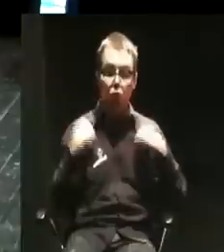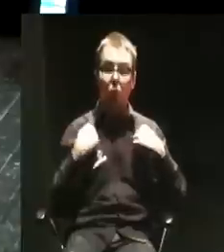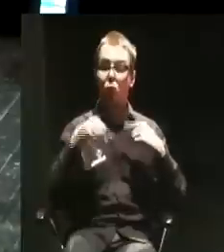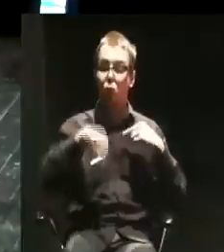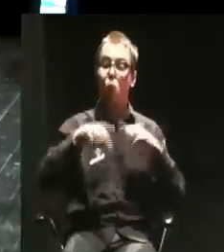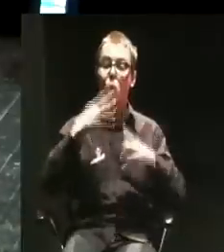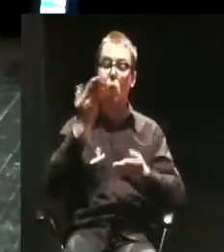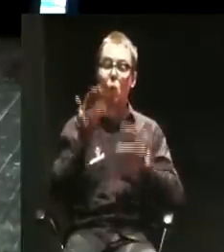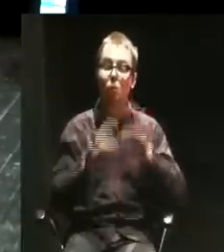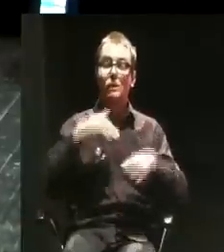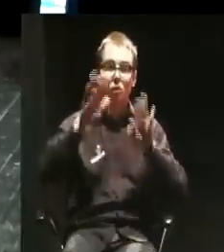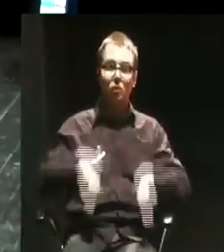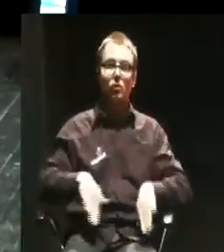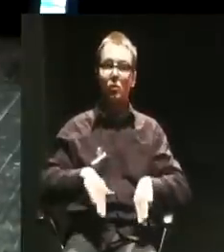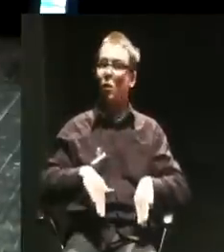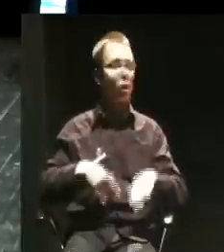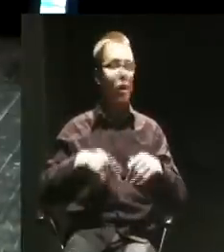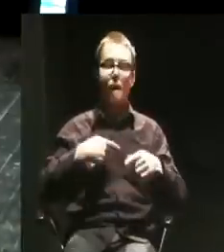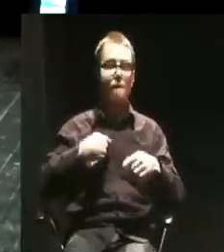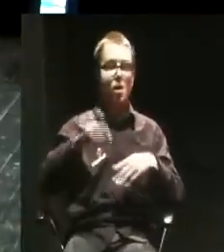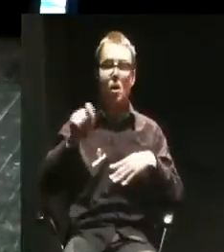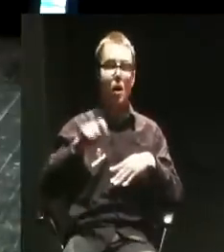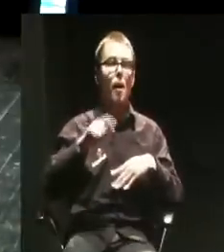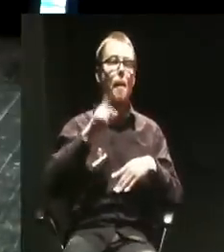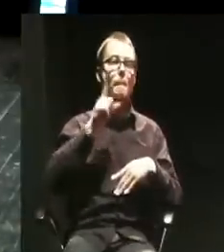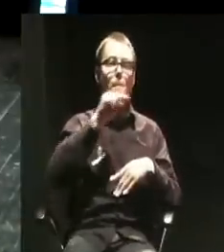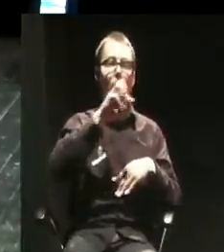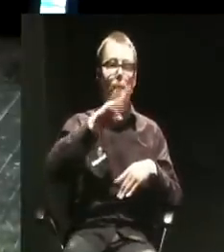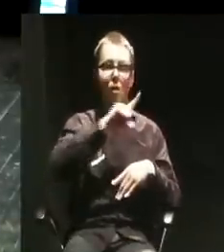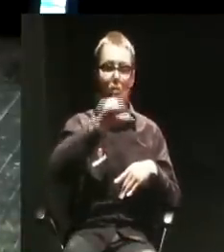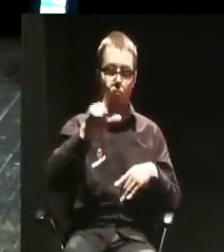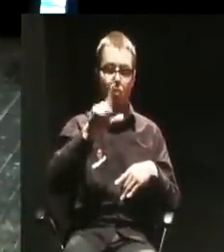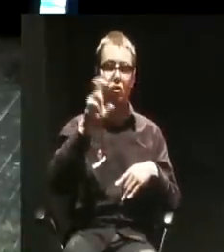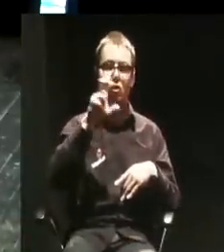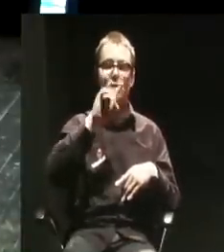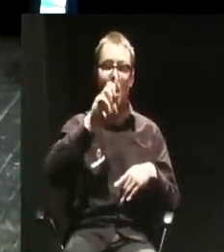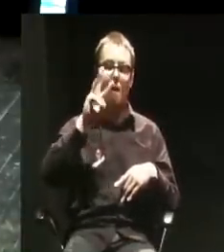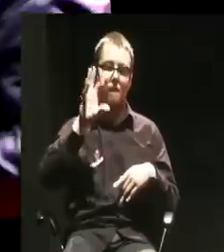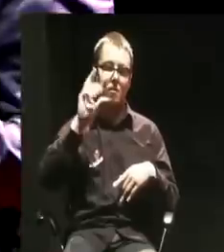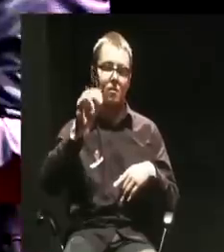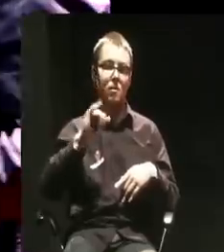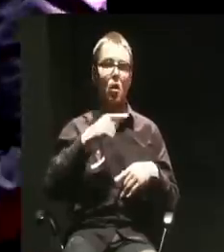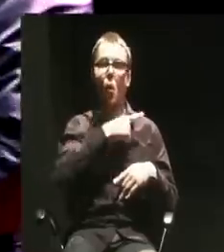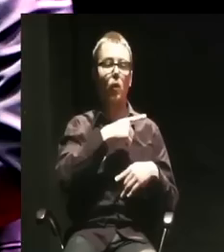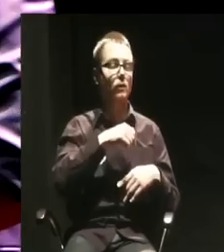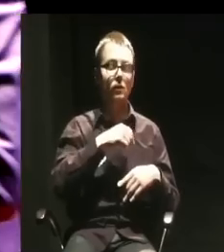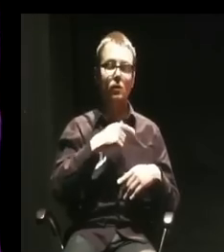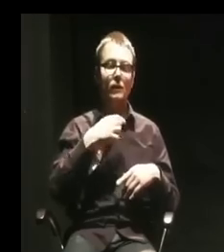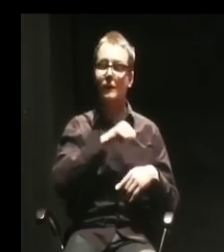fantastycznego. A mianowicie pierwszy z nich, Paweł Breszkę-Czyżewski. Paweł jest samoukiem.